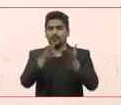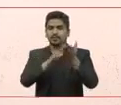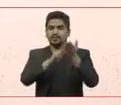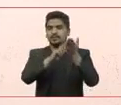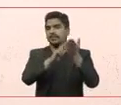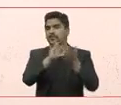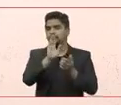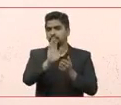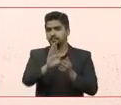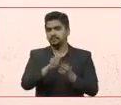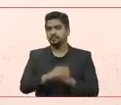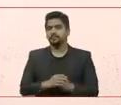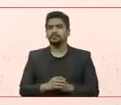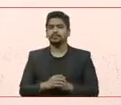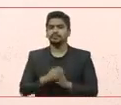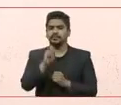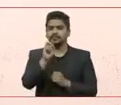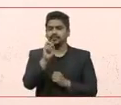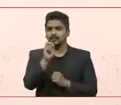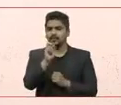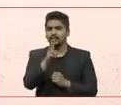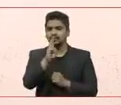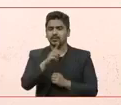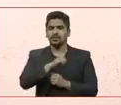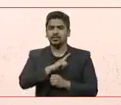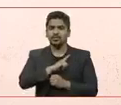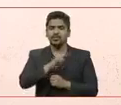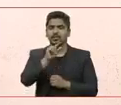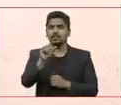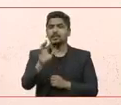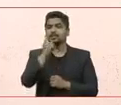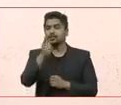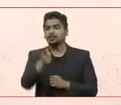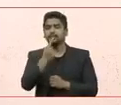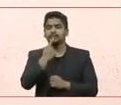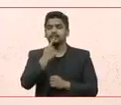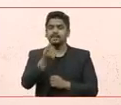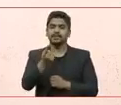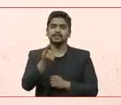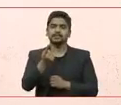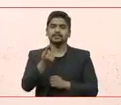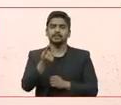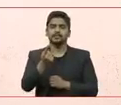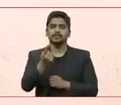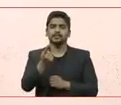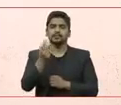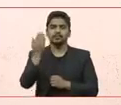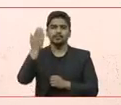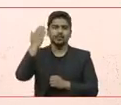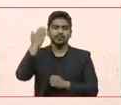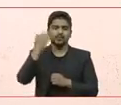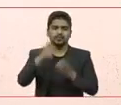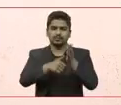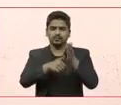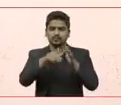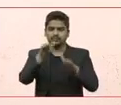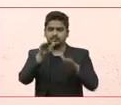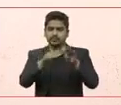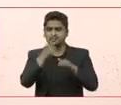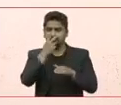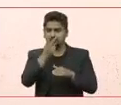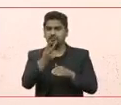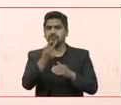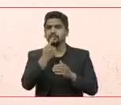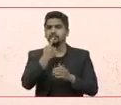छ। तर यसमा अलिक डरलाग्दो कुरा के आइरहेको छ भन्दाखेरि पहिलेको कम्पेरिजन र अहिले